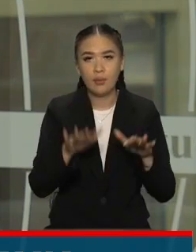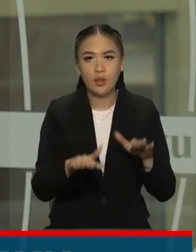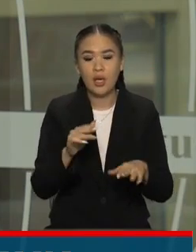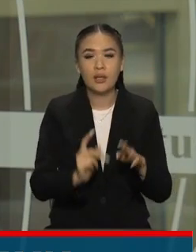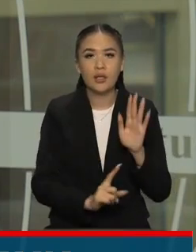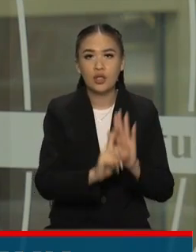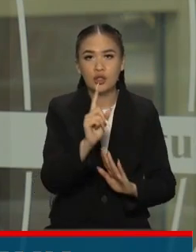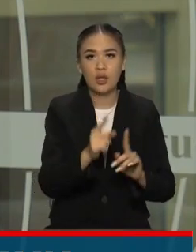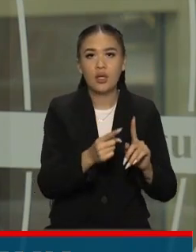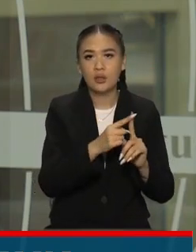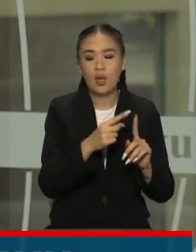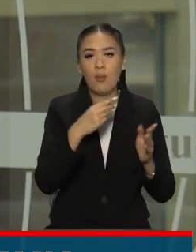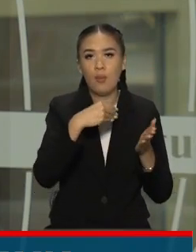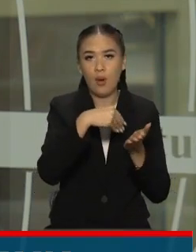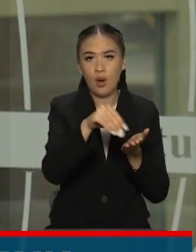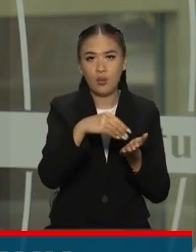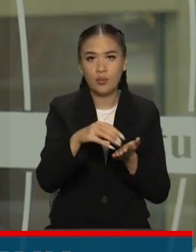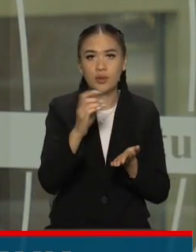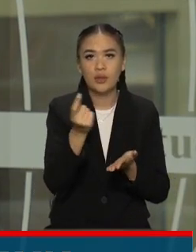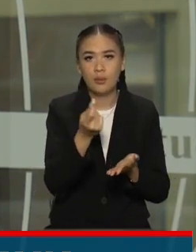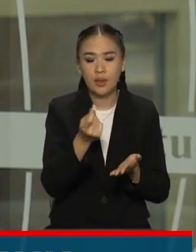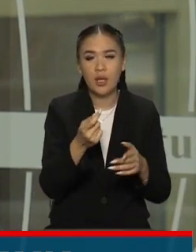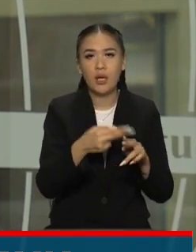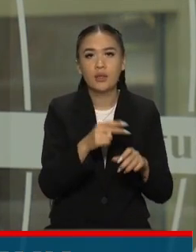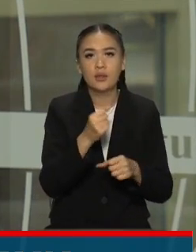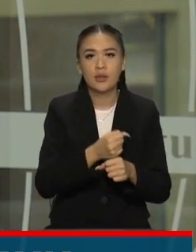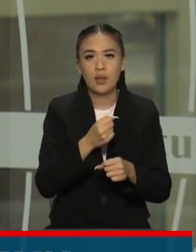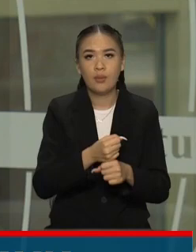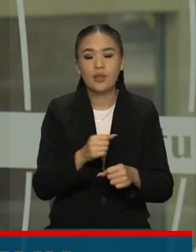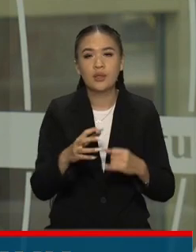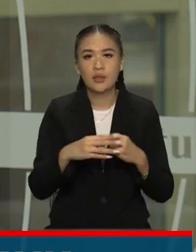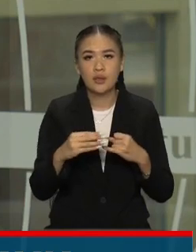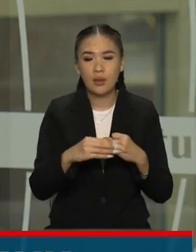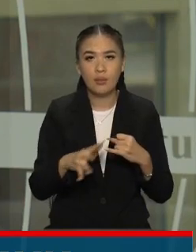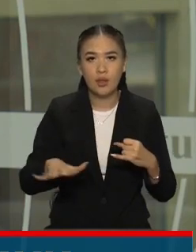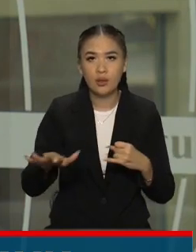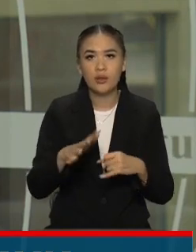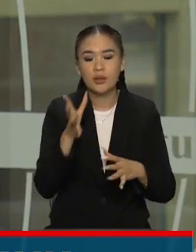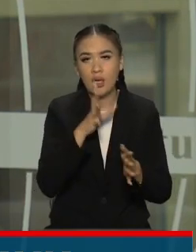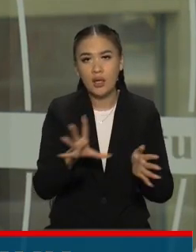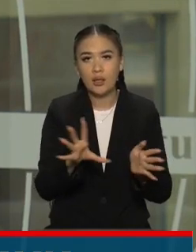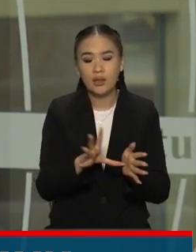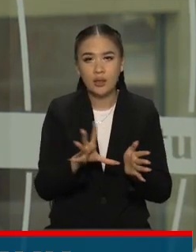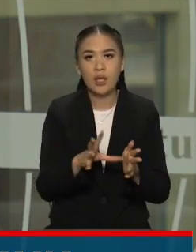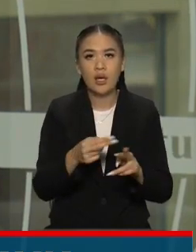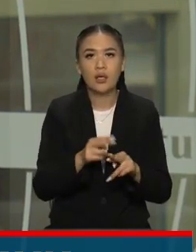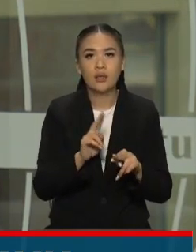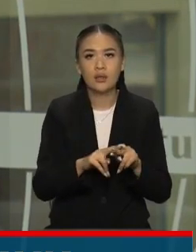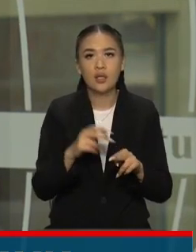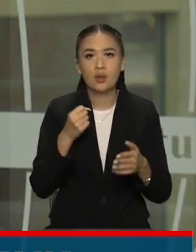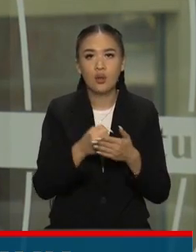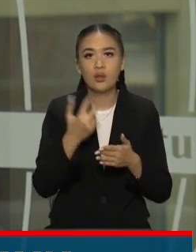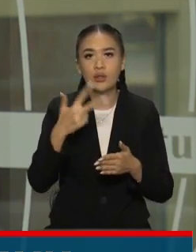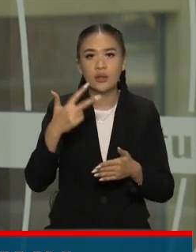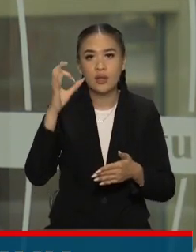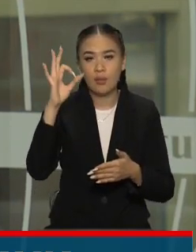с того, что мы покупаем семена, обрабатываем землю, чем обрабатываем техникой, то есть техника имеет до 30%